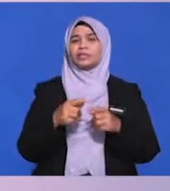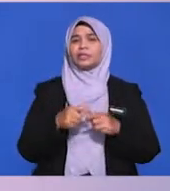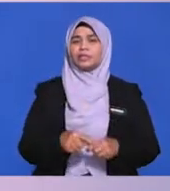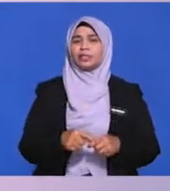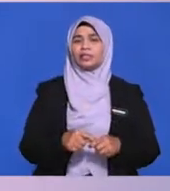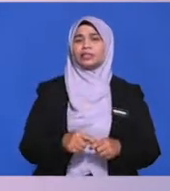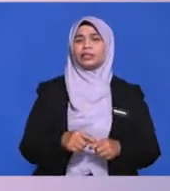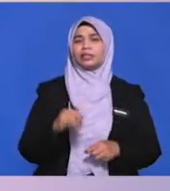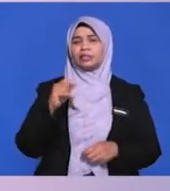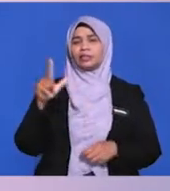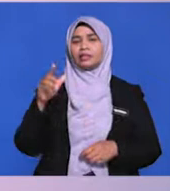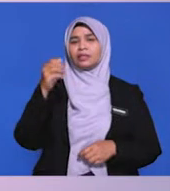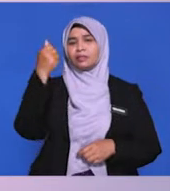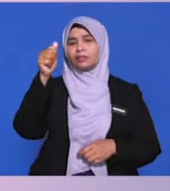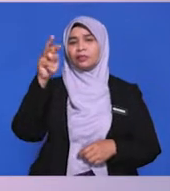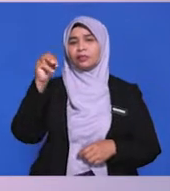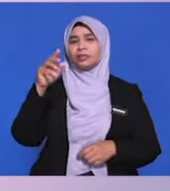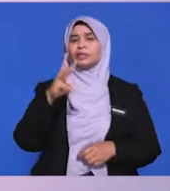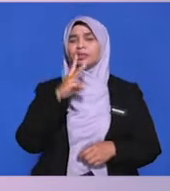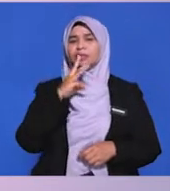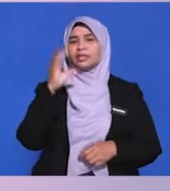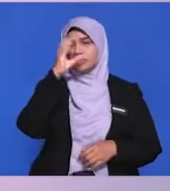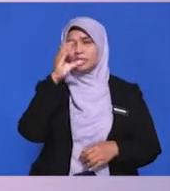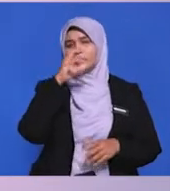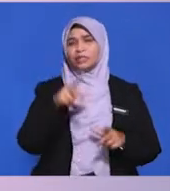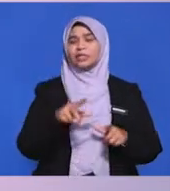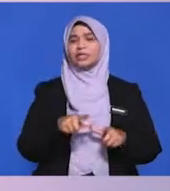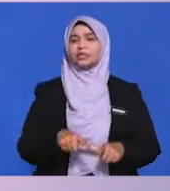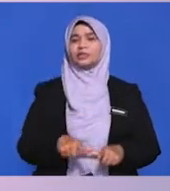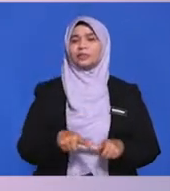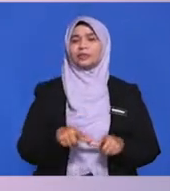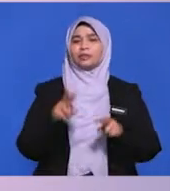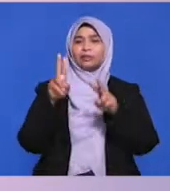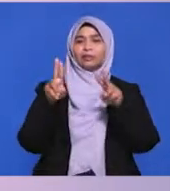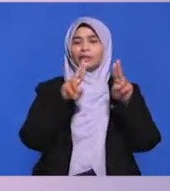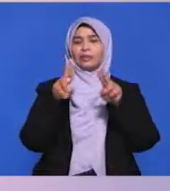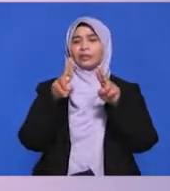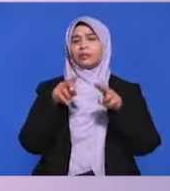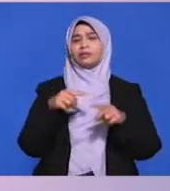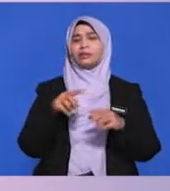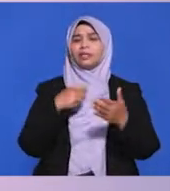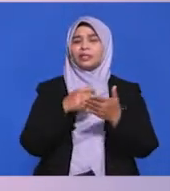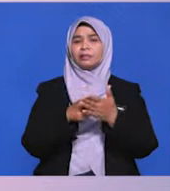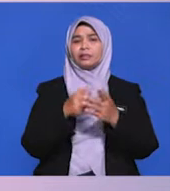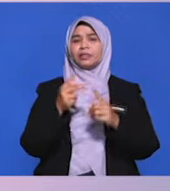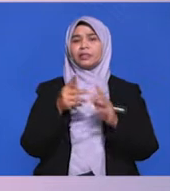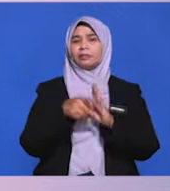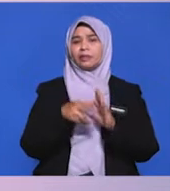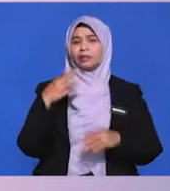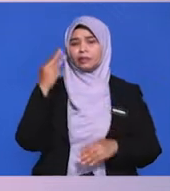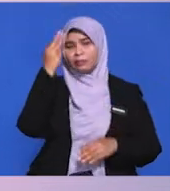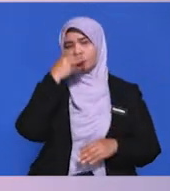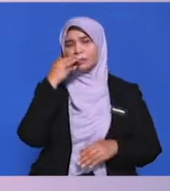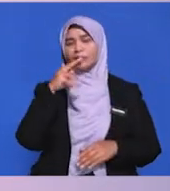10 liter air cari isipadu gelembung udara apabila ia tiba ke